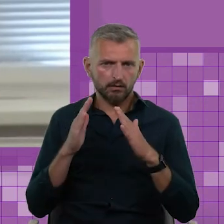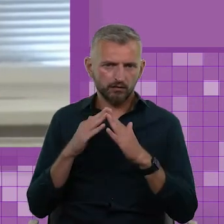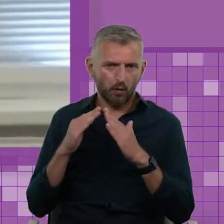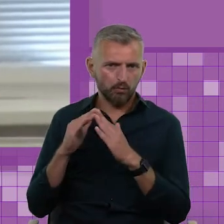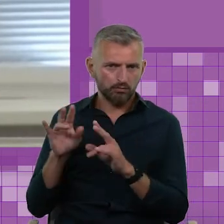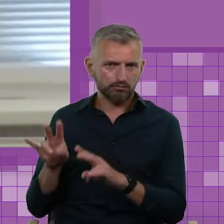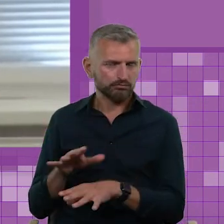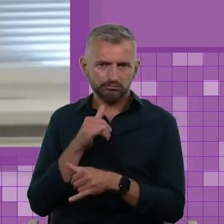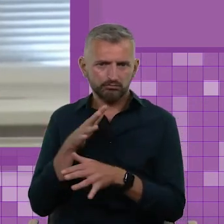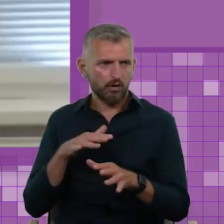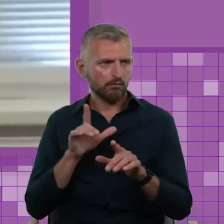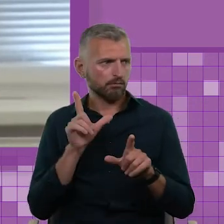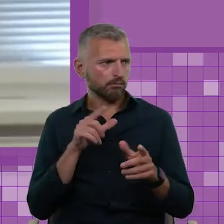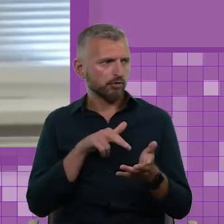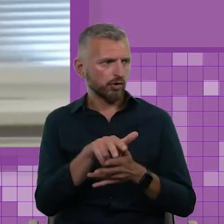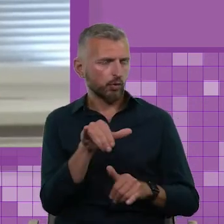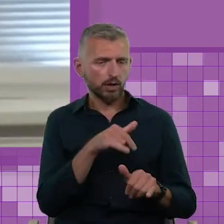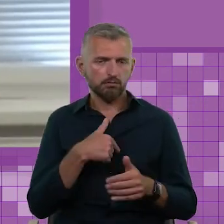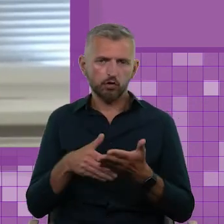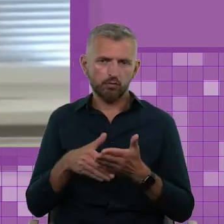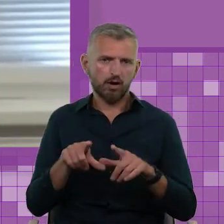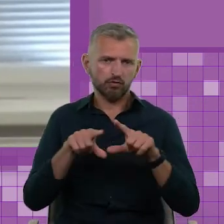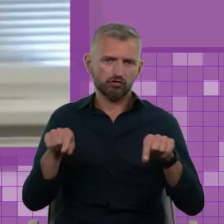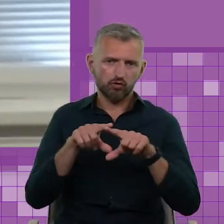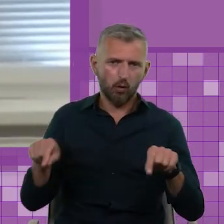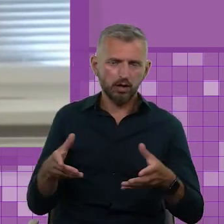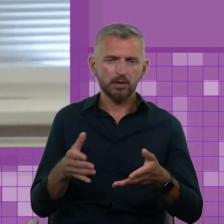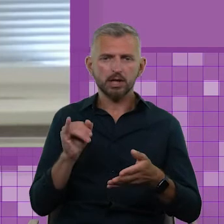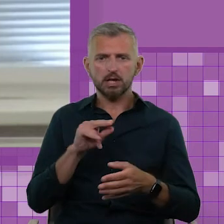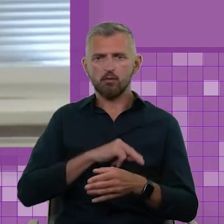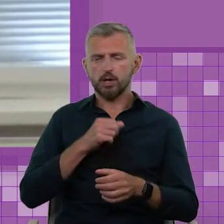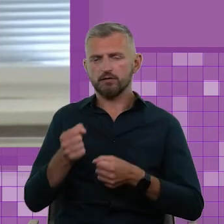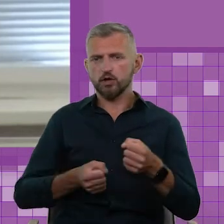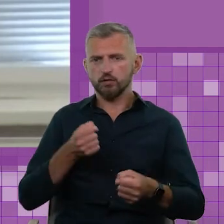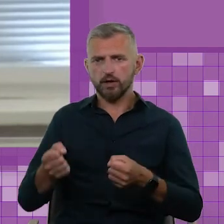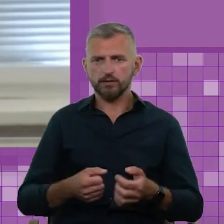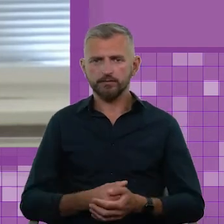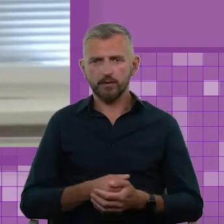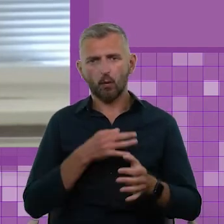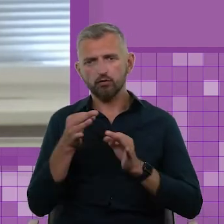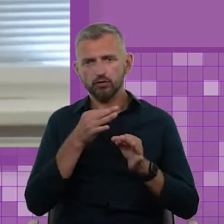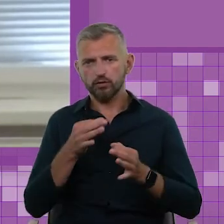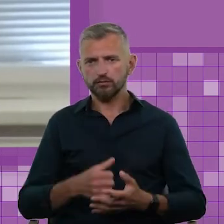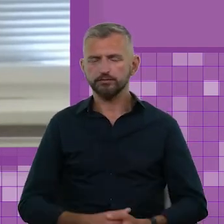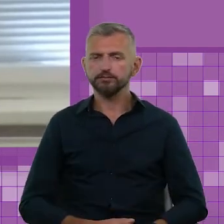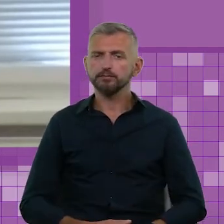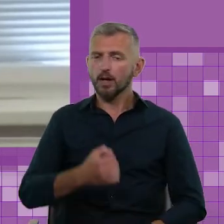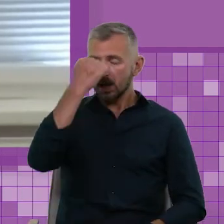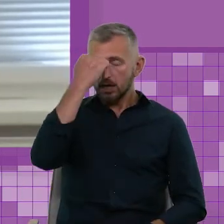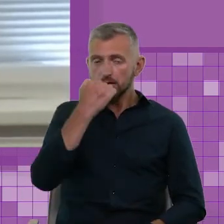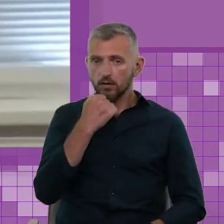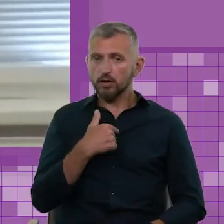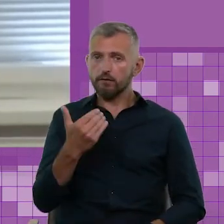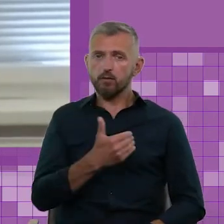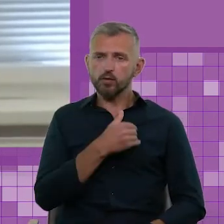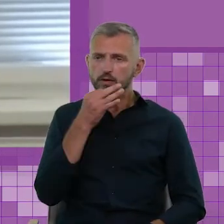вдома і піти кудись, тому ми допомагаємо зі школами і по працевлаштуванню консультуємо. Дякую. Я вам прочитаю,